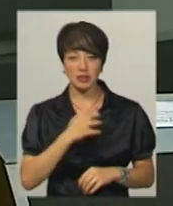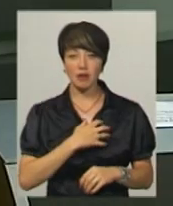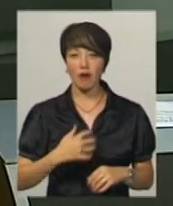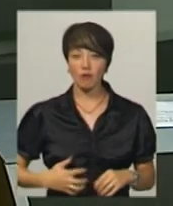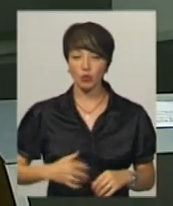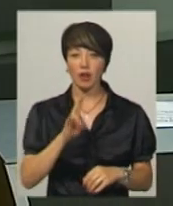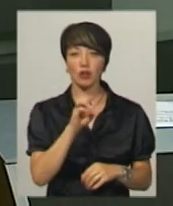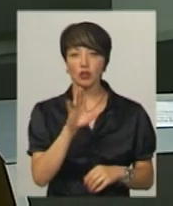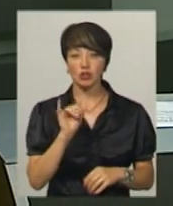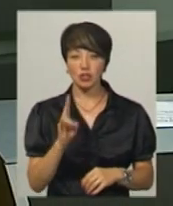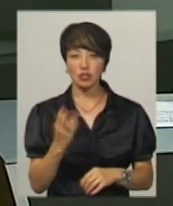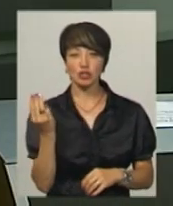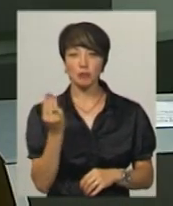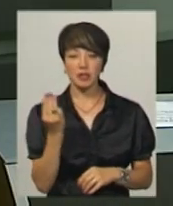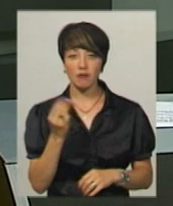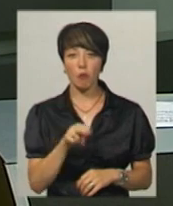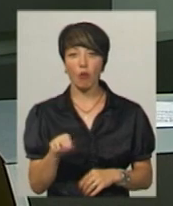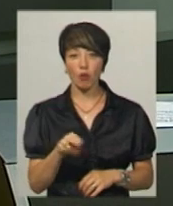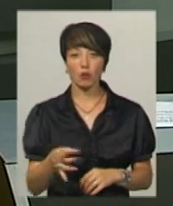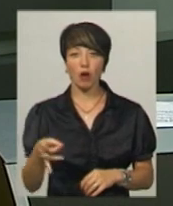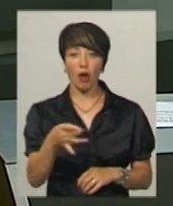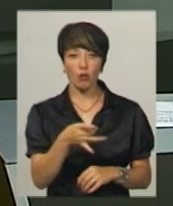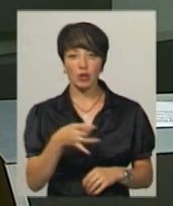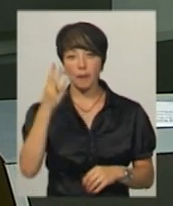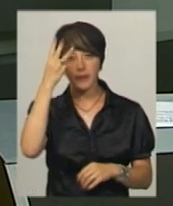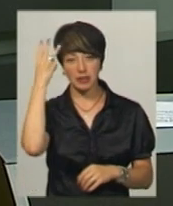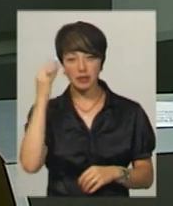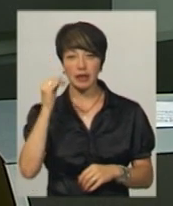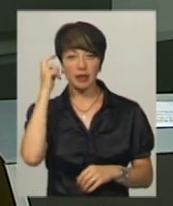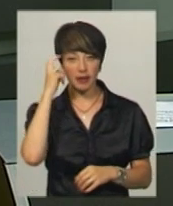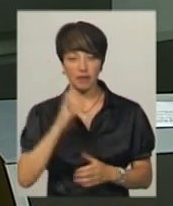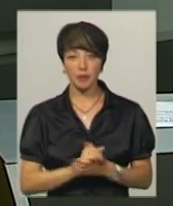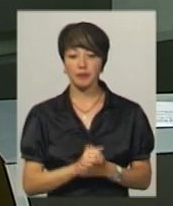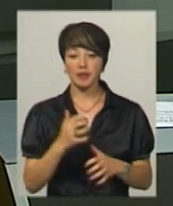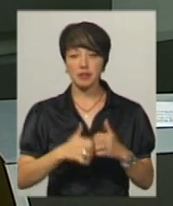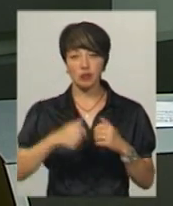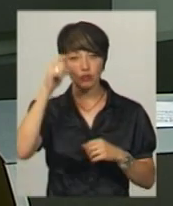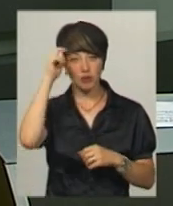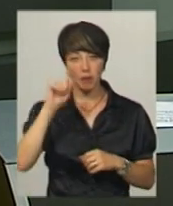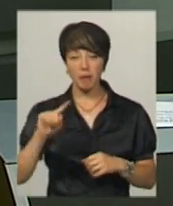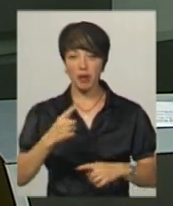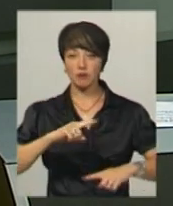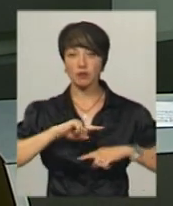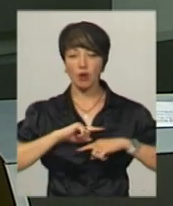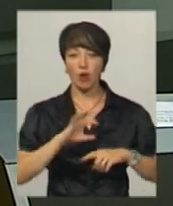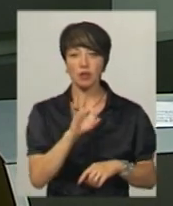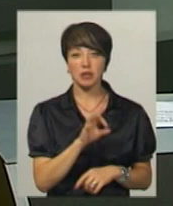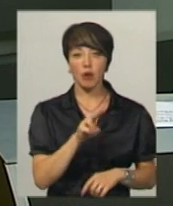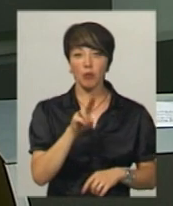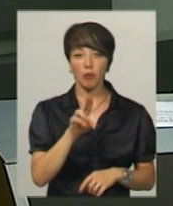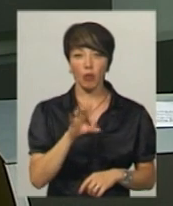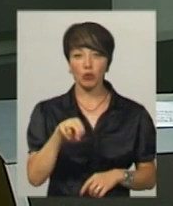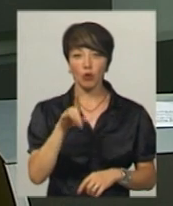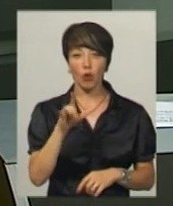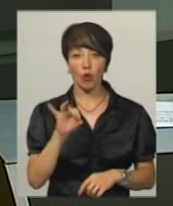Славути, Тішина, Шепетівки, Полонського району, Хмельницького та Києва. Серед чоловіків першим фінішував Олександр